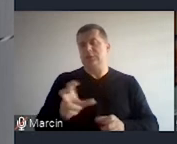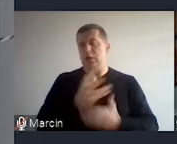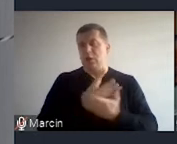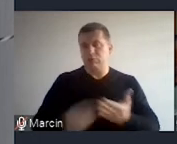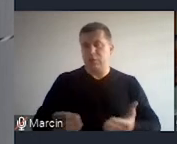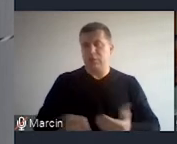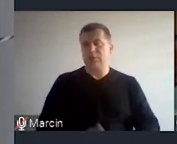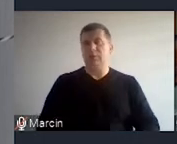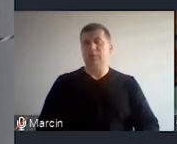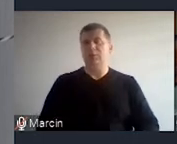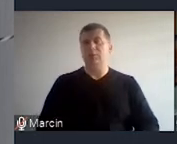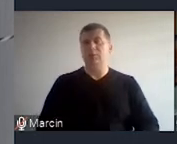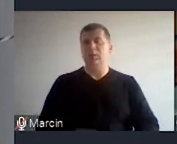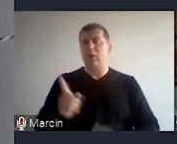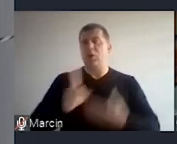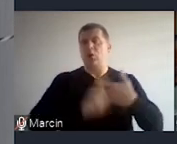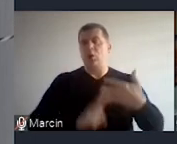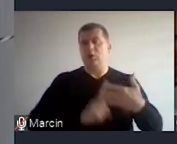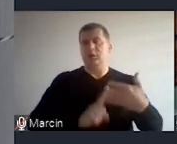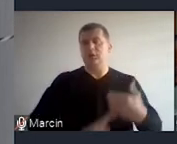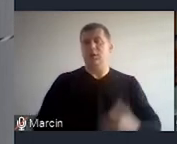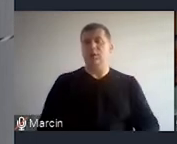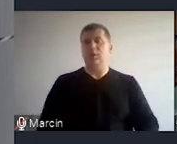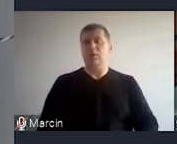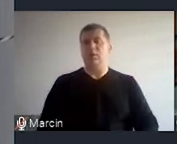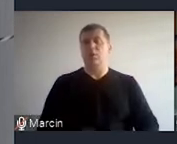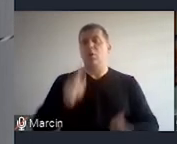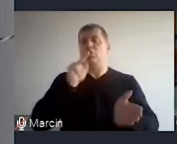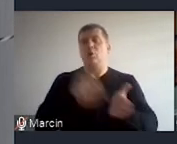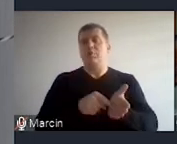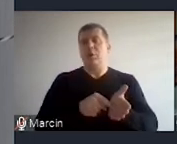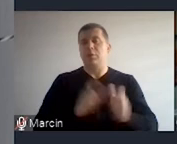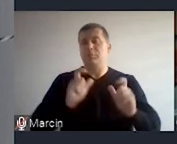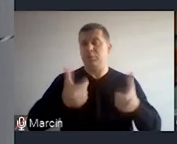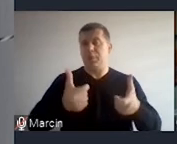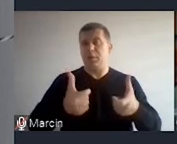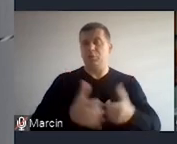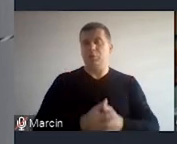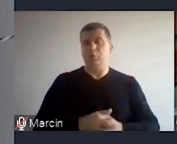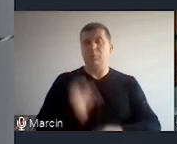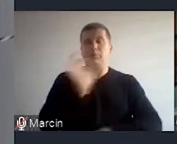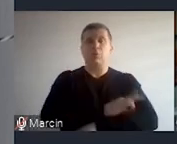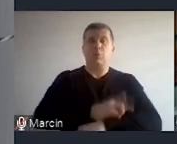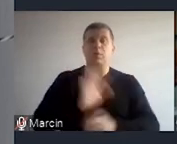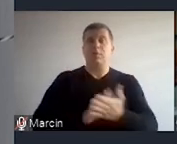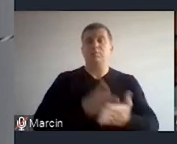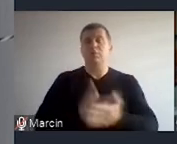opłacalności w zakresie rozliczania. Dopiero w przypadku takich